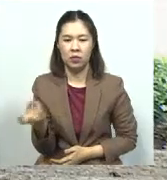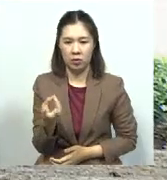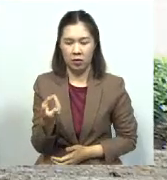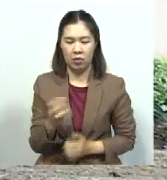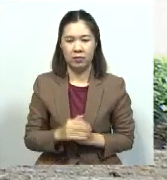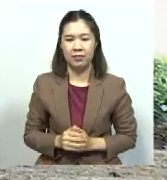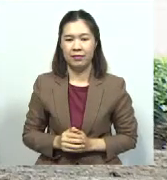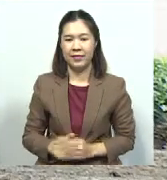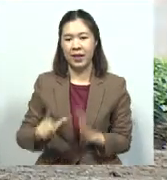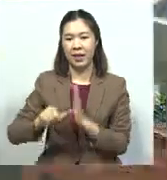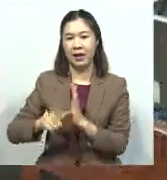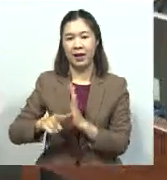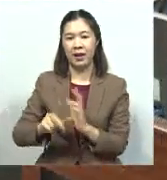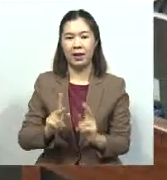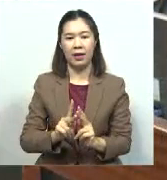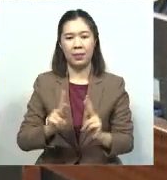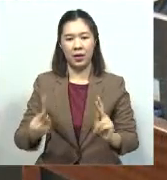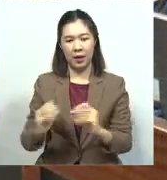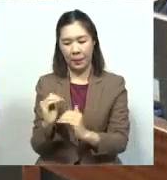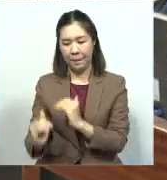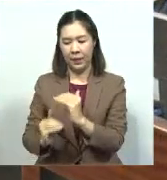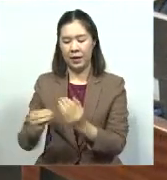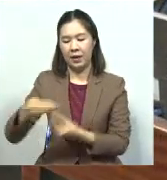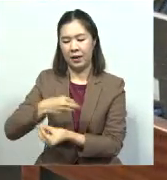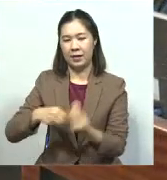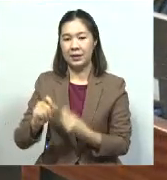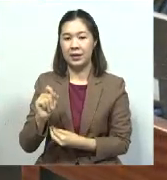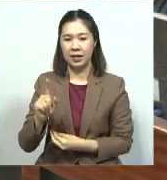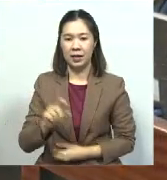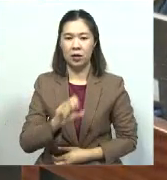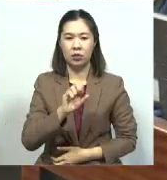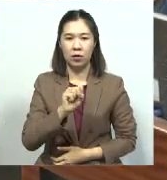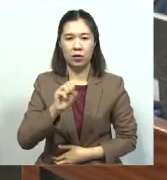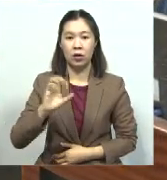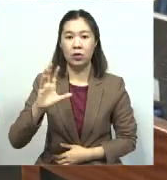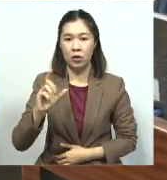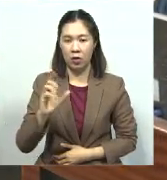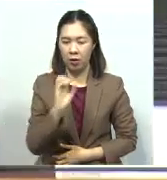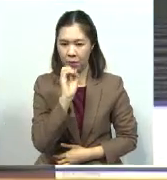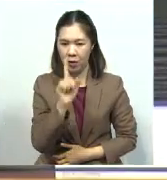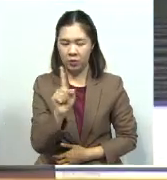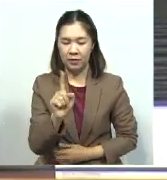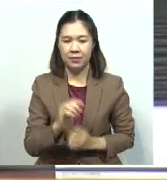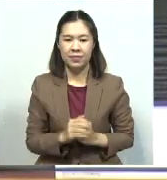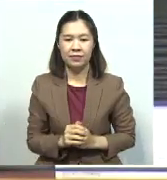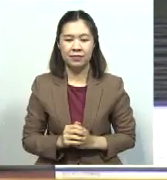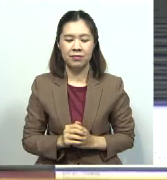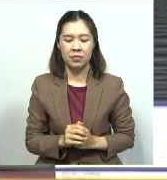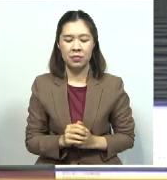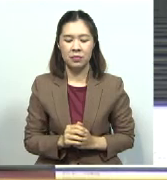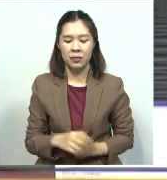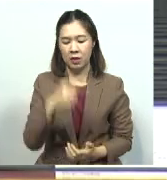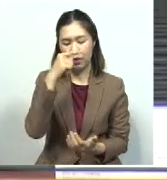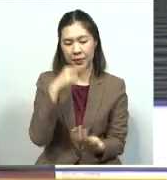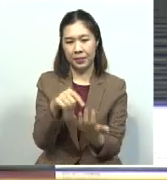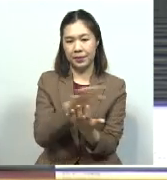ริสัมพันธ์เลขาธิการคณะกรรมการพัฒนาการเศรษฐกิจและสังคมแห่งชาติหรือว่าสสช.ก็บอกว่ารายงานภาวะสังคมไทยไตรมา